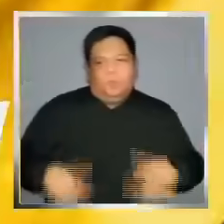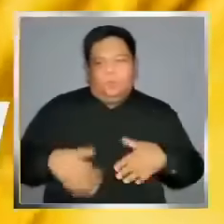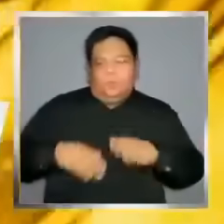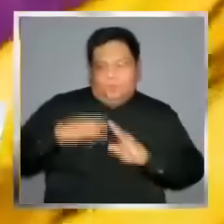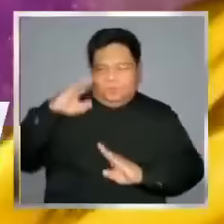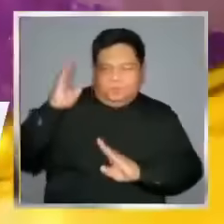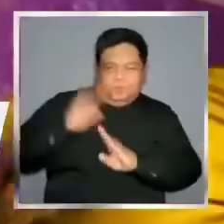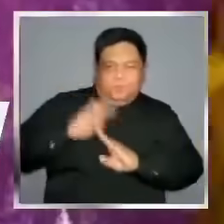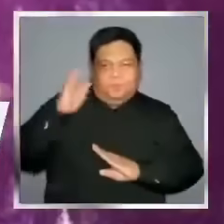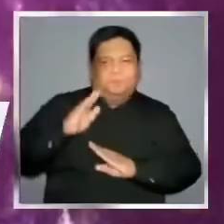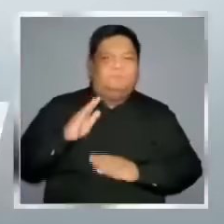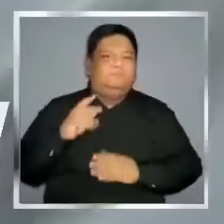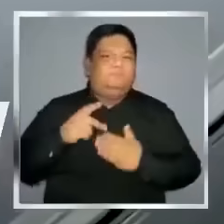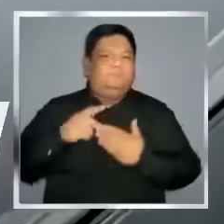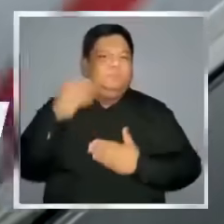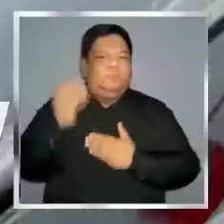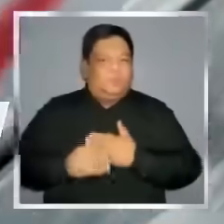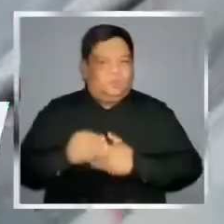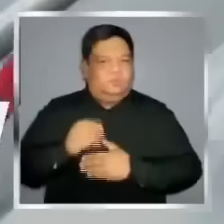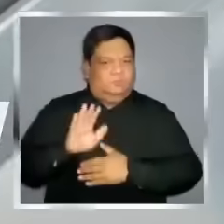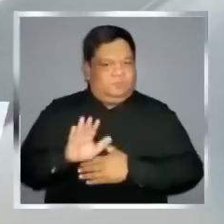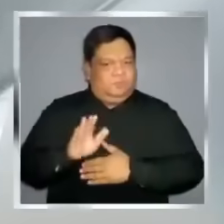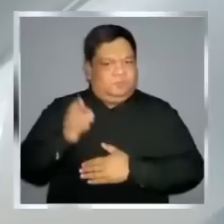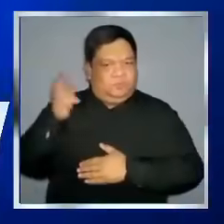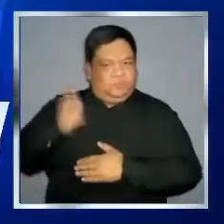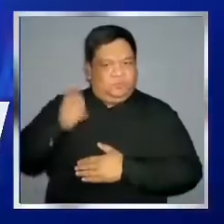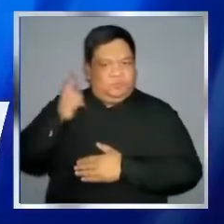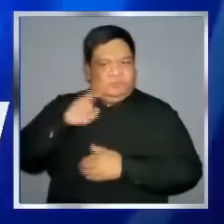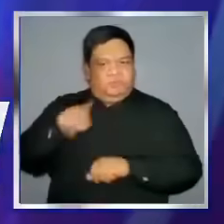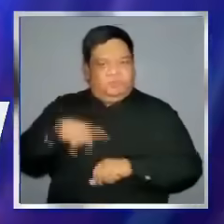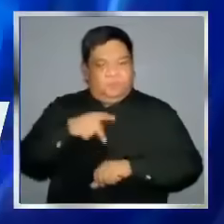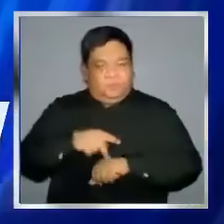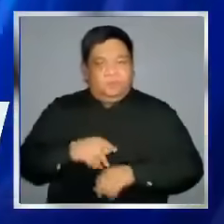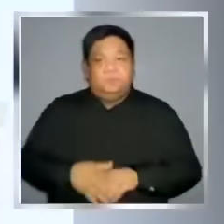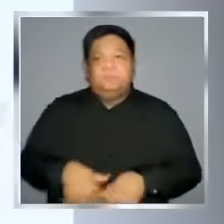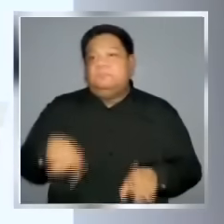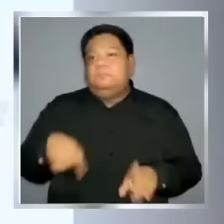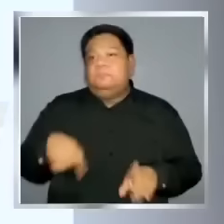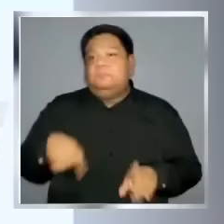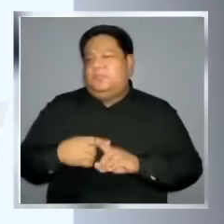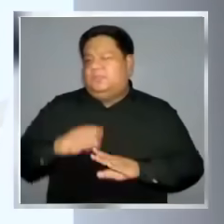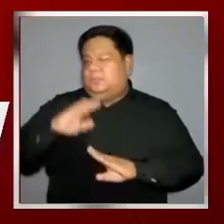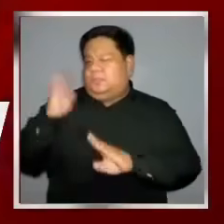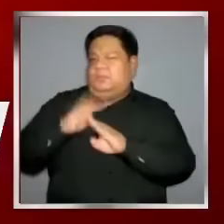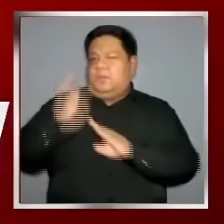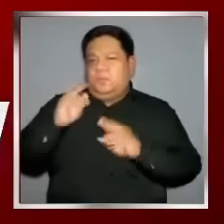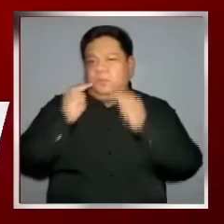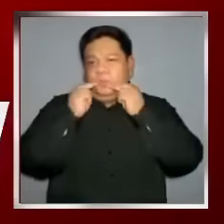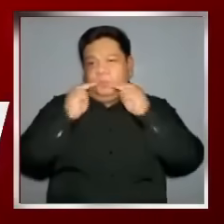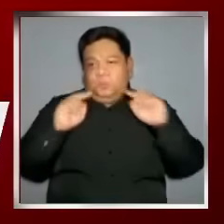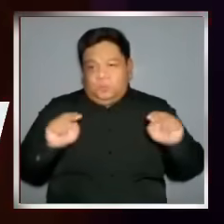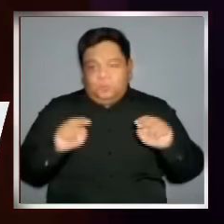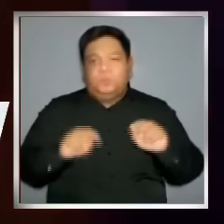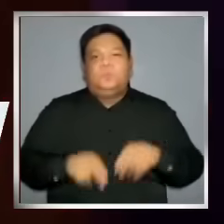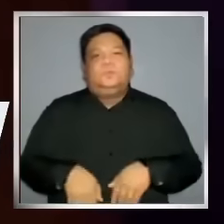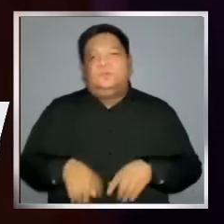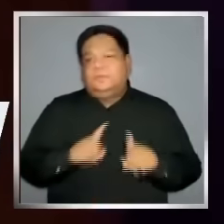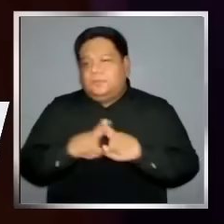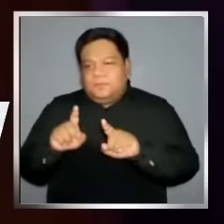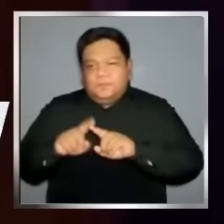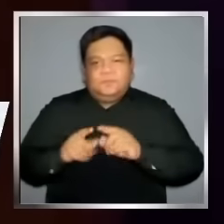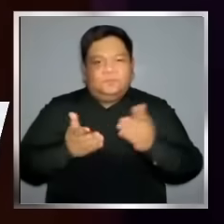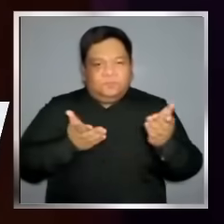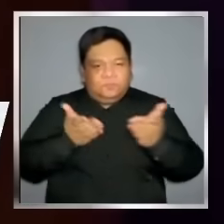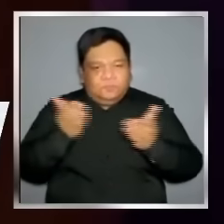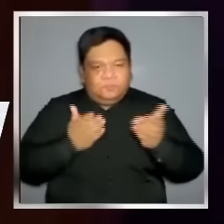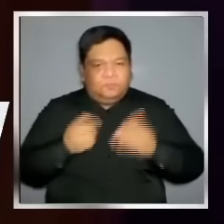kasaysayan ng Philippine Television. Gayon din ang mga pinaka-award-winning newscasts at public affairs programs. Kabilang dyan